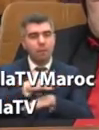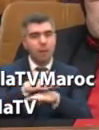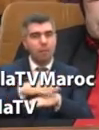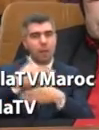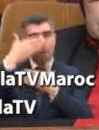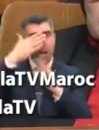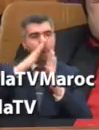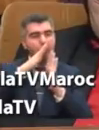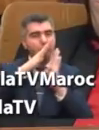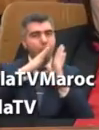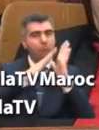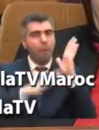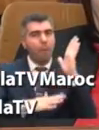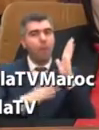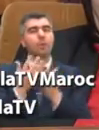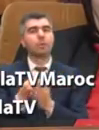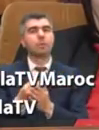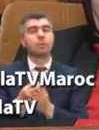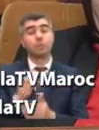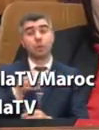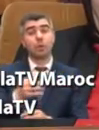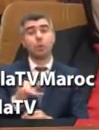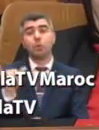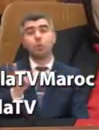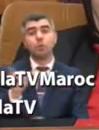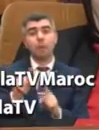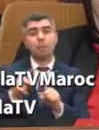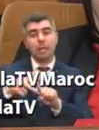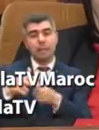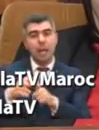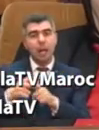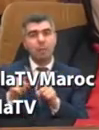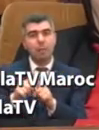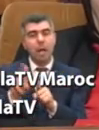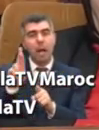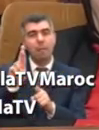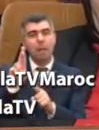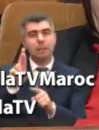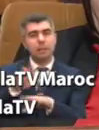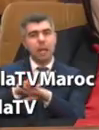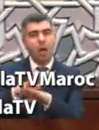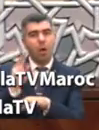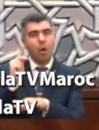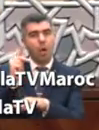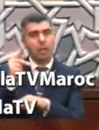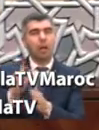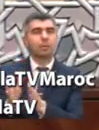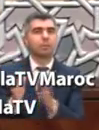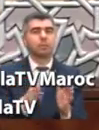سياسه تنمويه جهويه حقيقيه وما مآل القطب الصناعي الفلاحي بجهه الرباط سلا القنيطره؟ جواب السيد